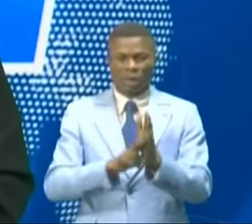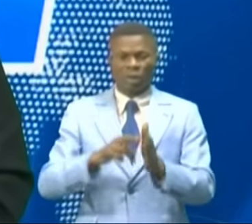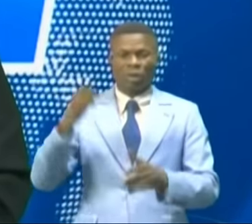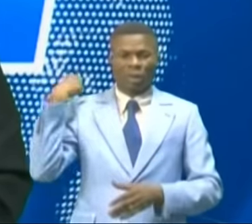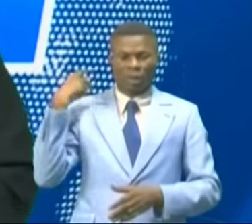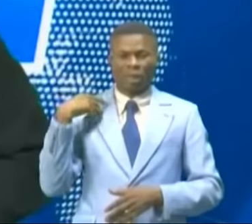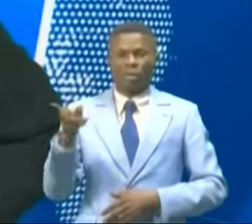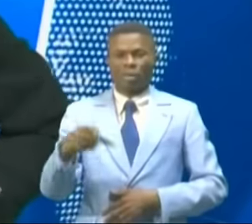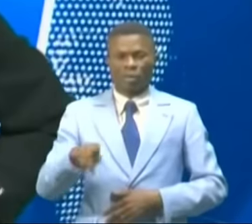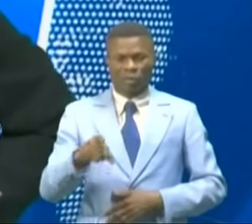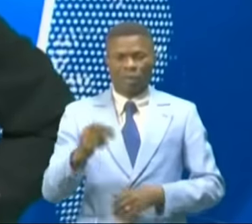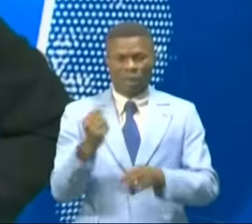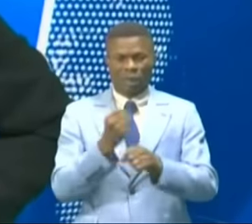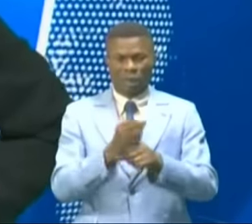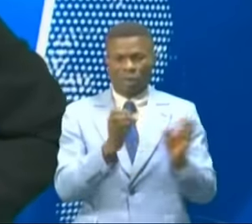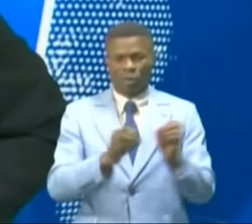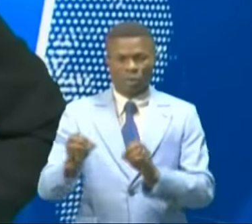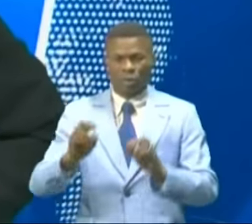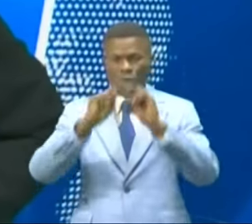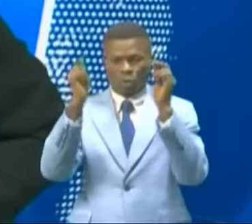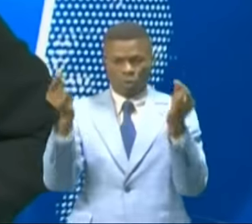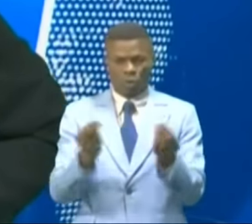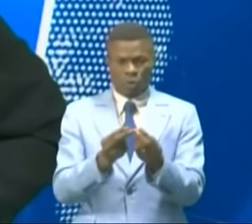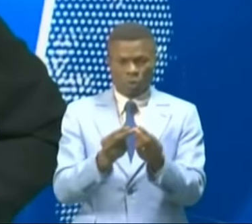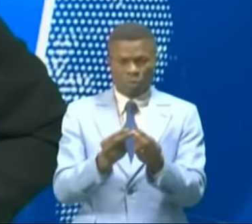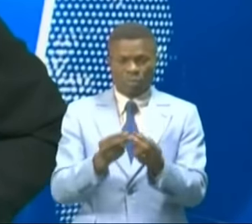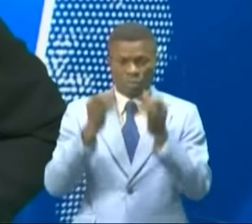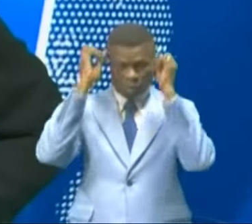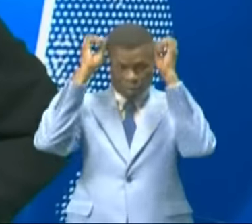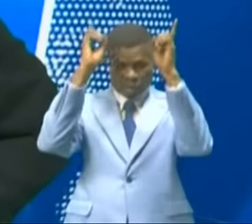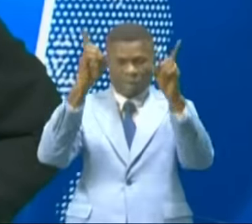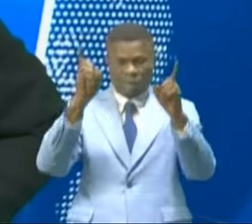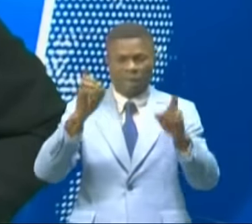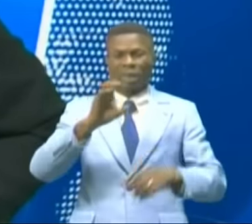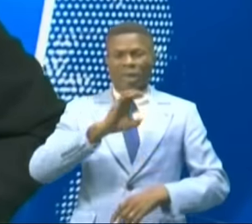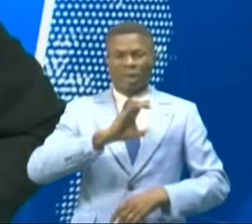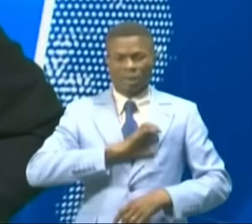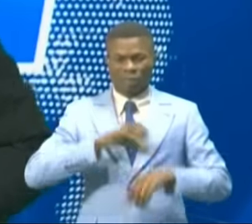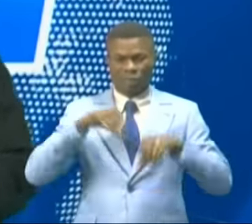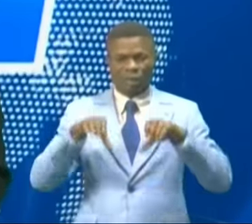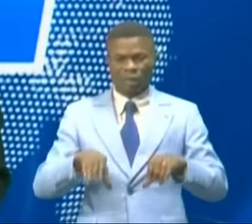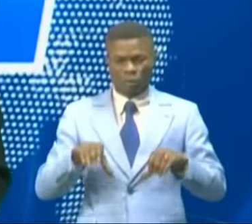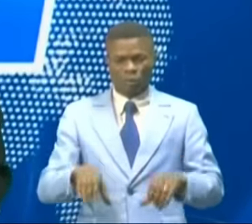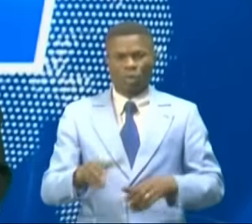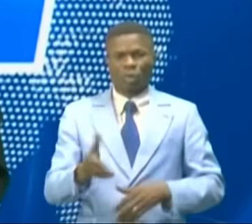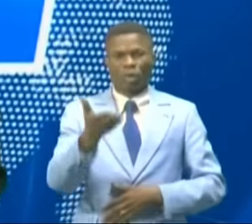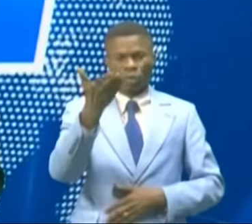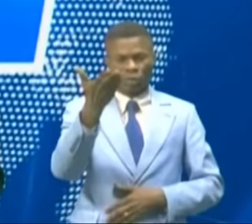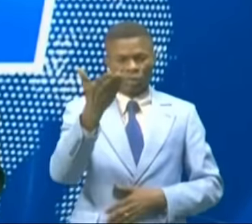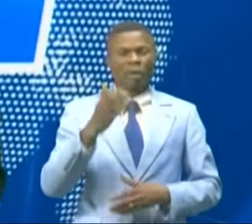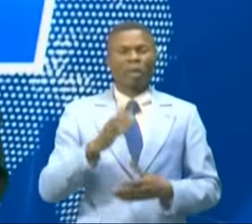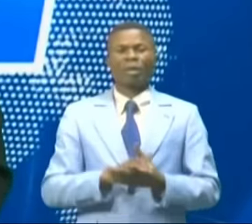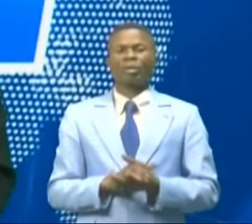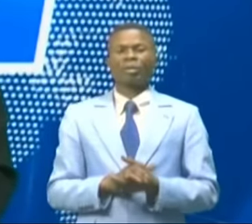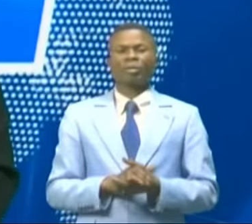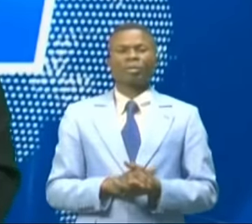locaux. Travaux organisés par le réseau de l'éducation civique du Congo. Eric Kabamba a pour le